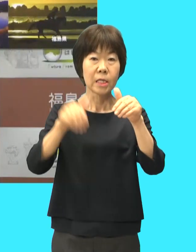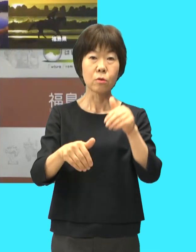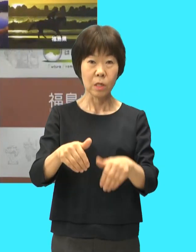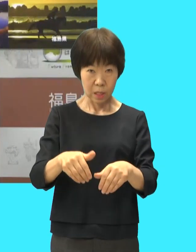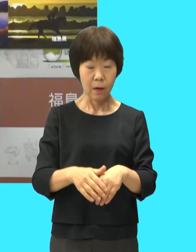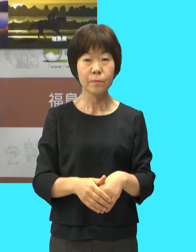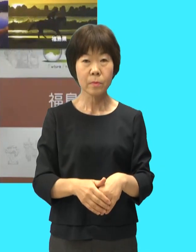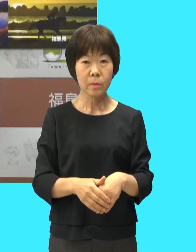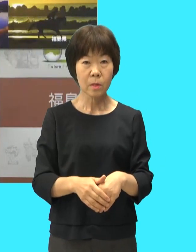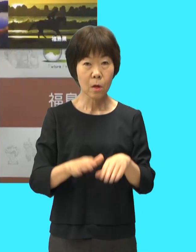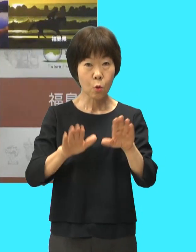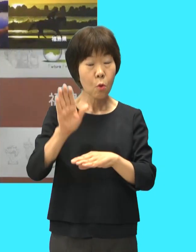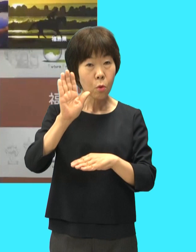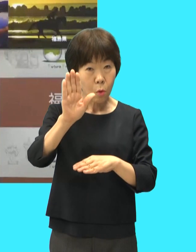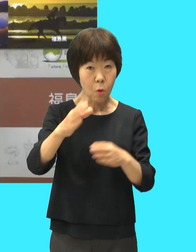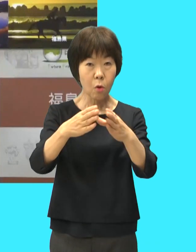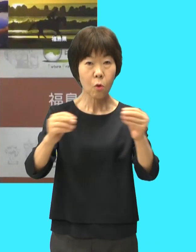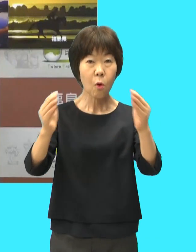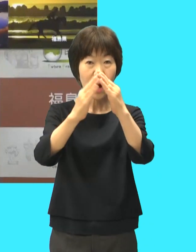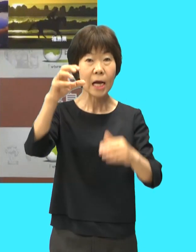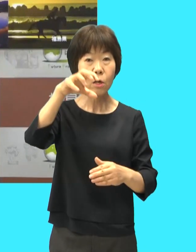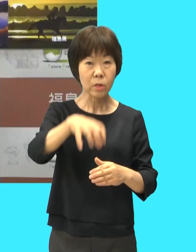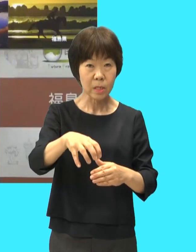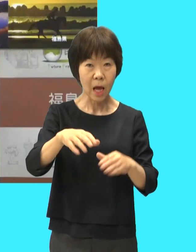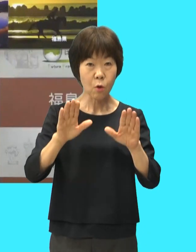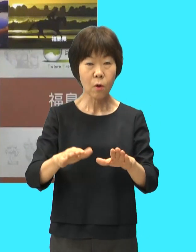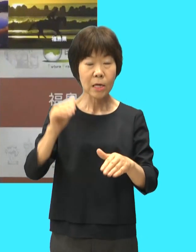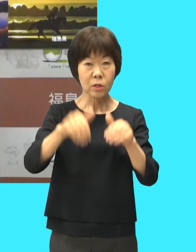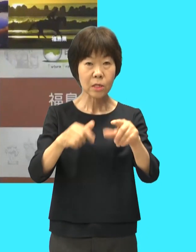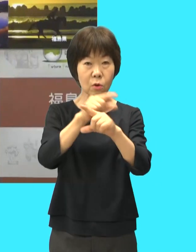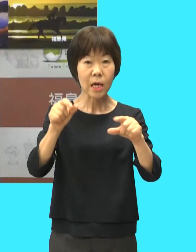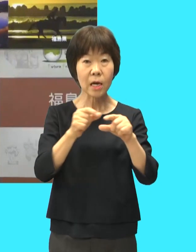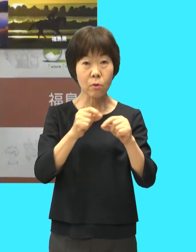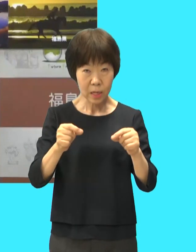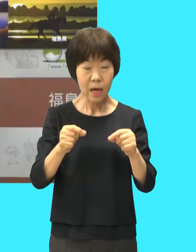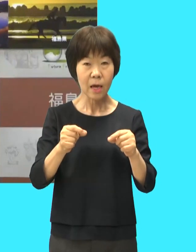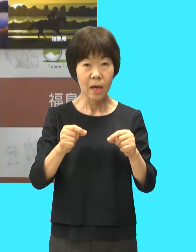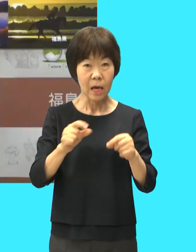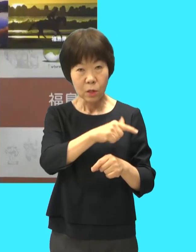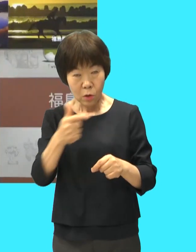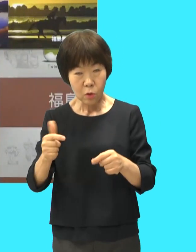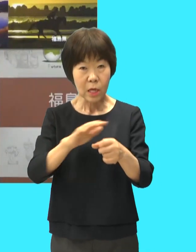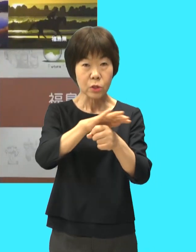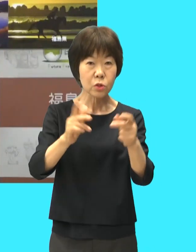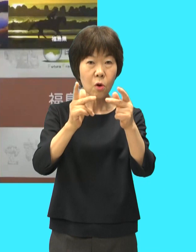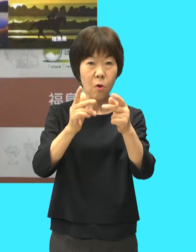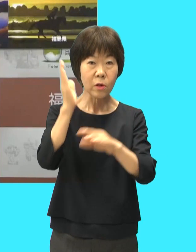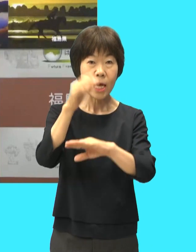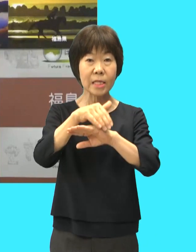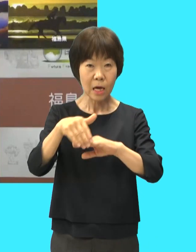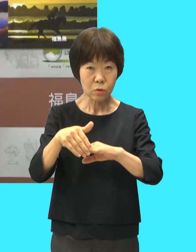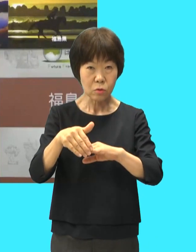た今後国会において今回の選挙結果を受けさまざまな重要政策について